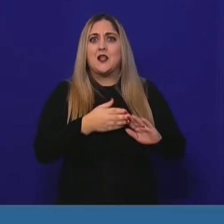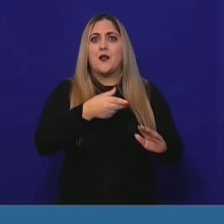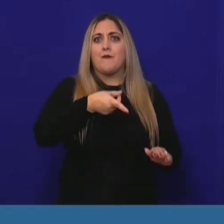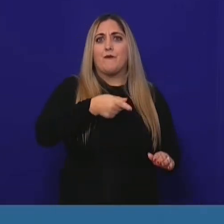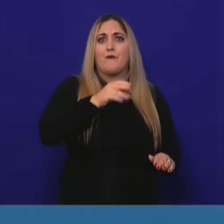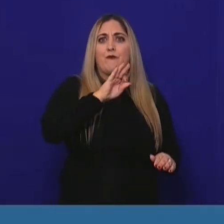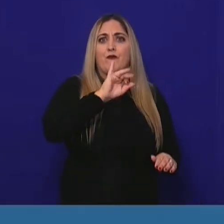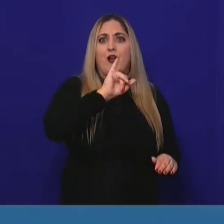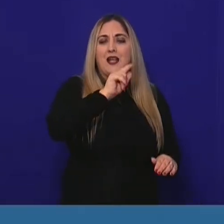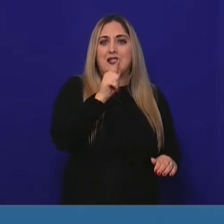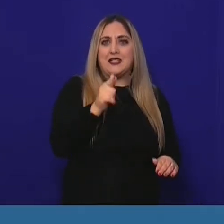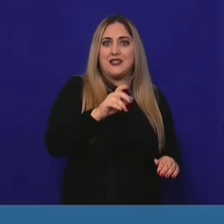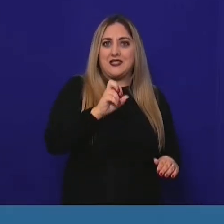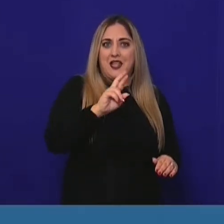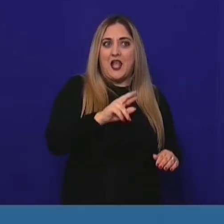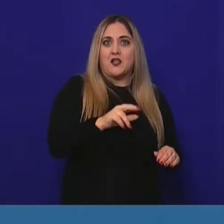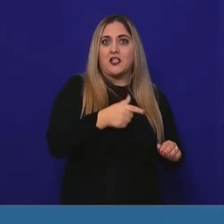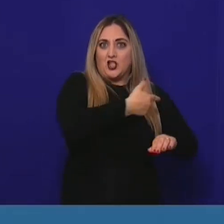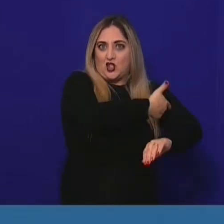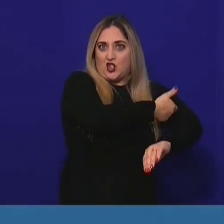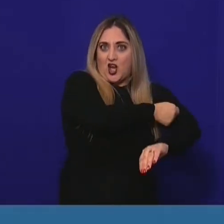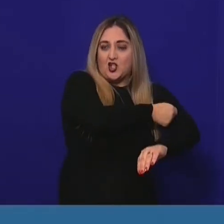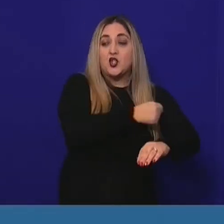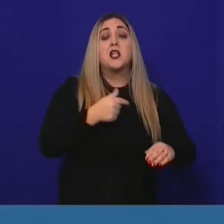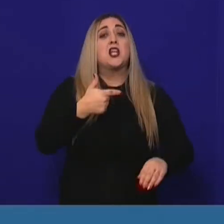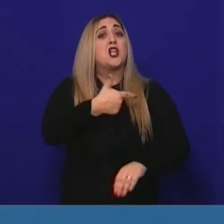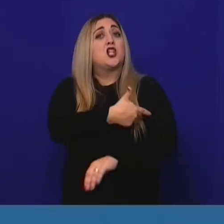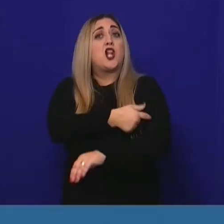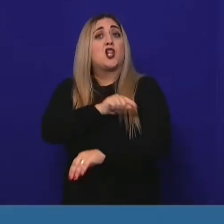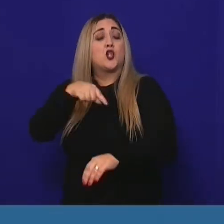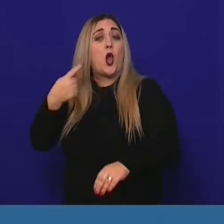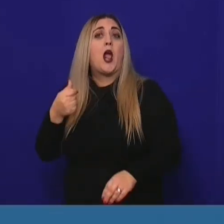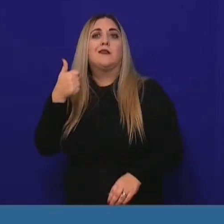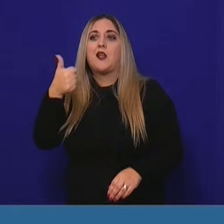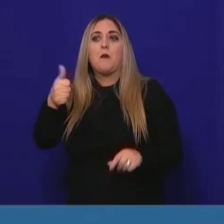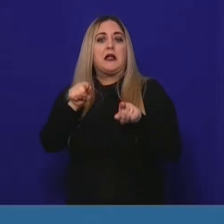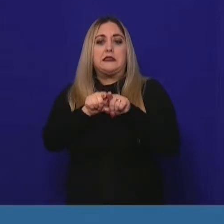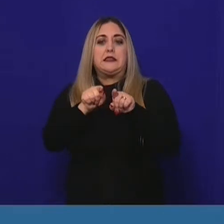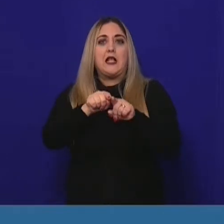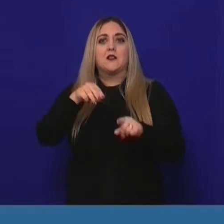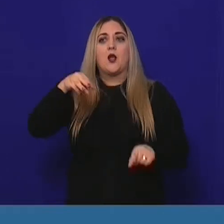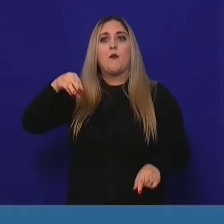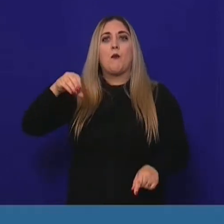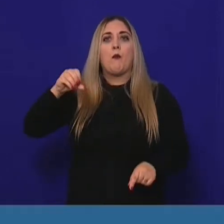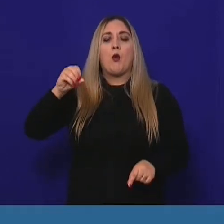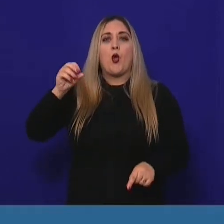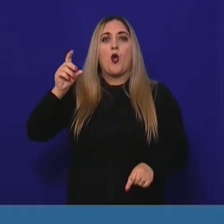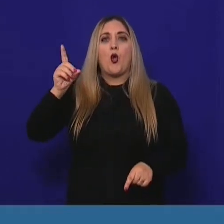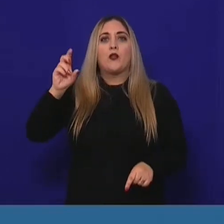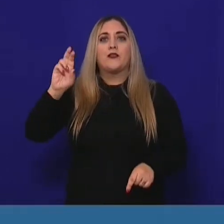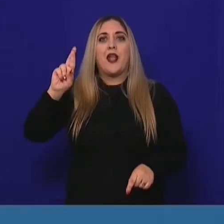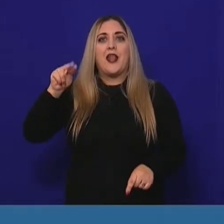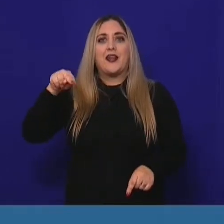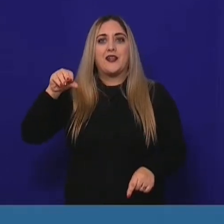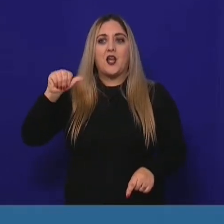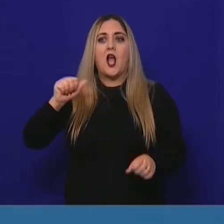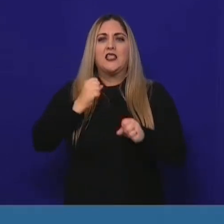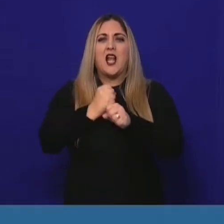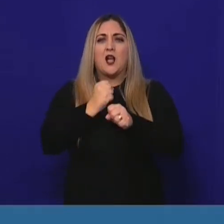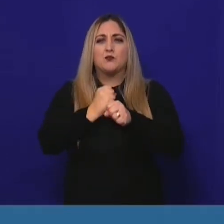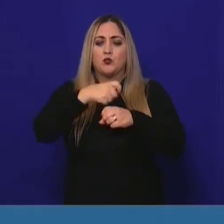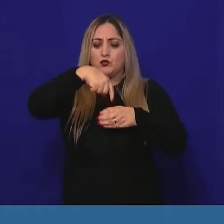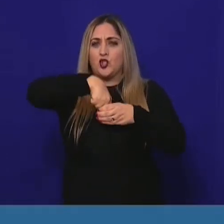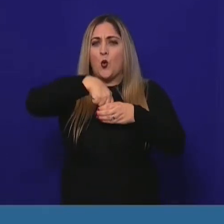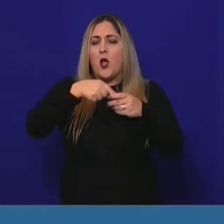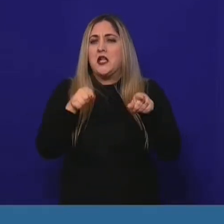tal-Moderna li hija taħdem l-istess bil-messenger RNA bħalma taħdem tal-Pfizer, l-uniku differenza li hemm fihom